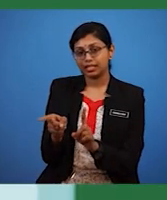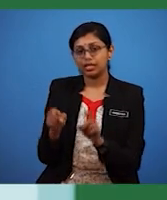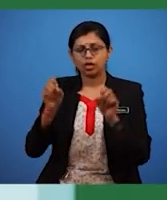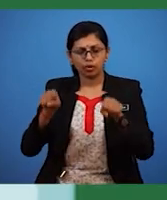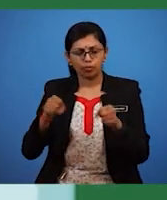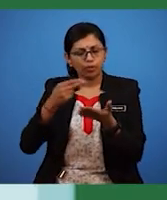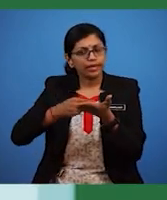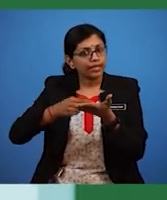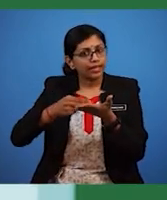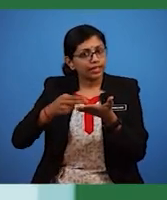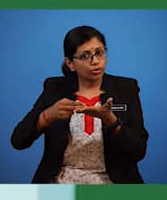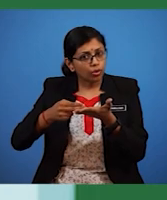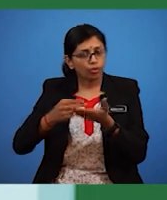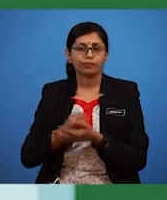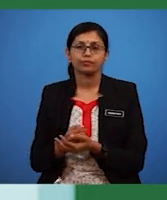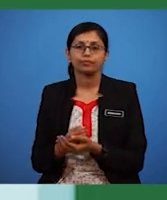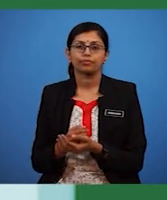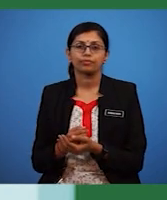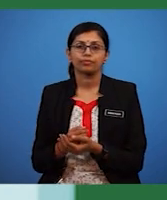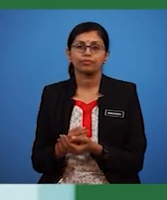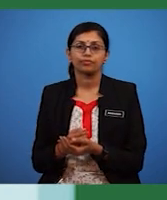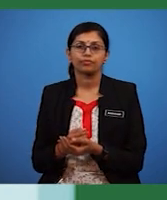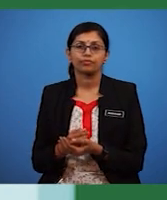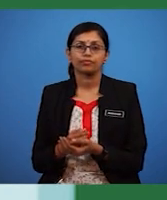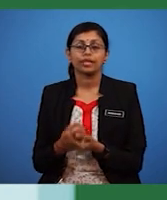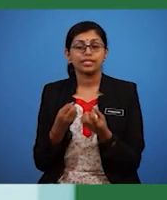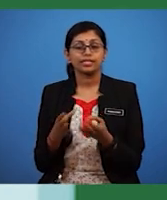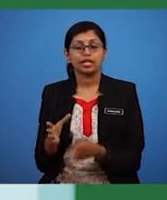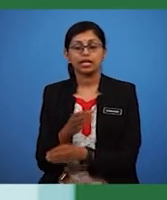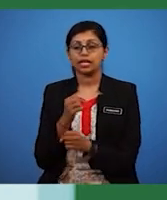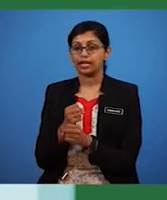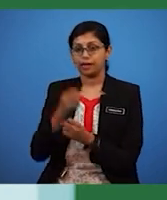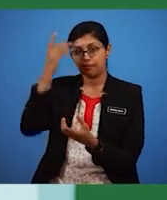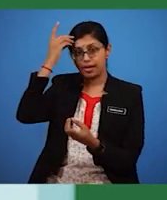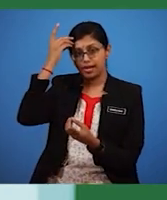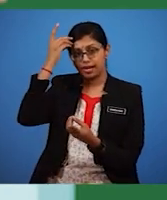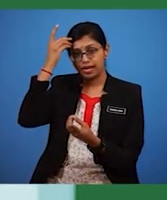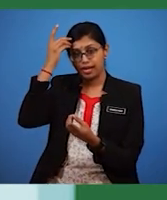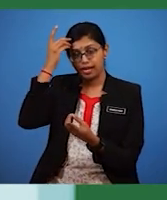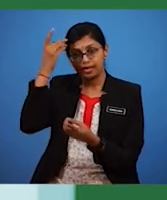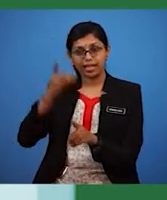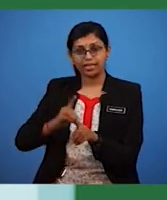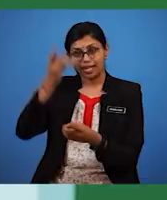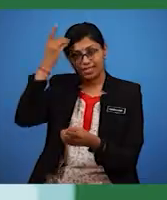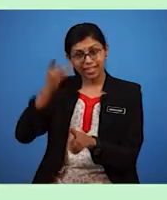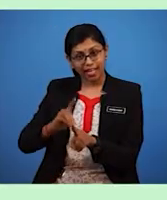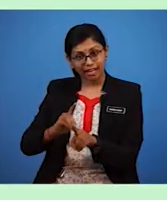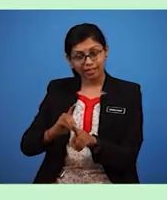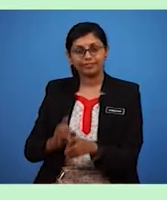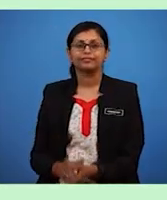dapat dihitung setelah data-data diperolehi dari suatu